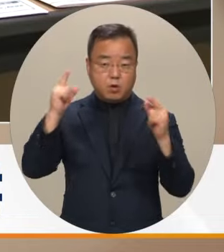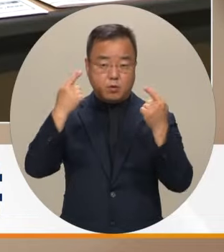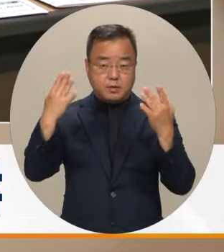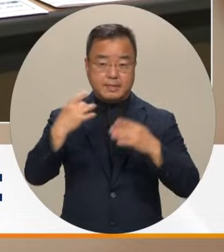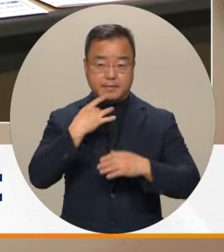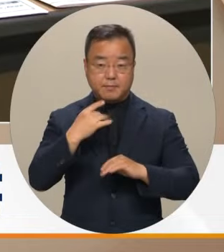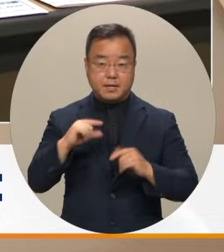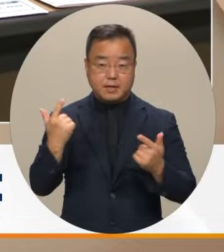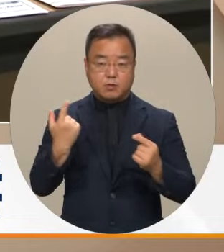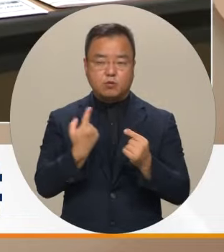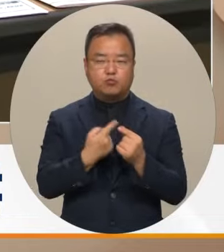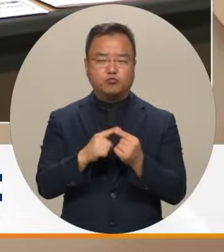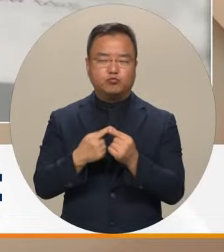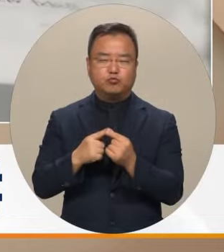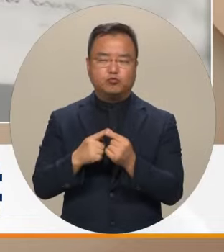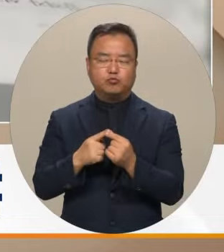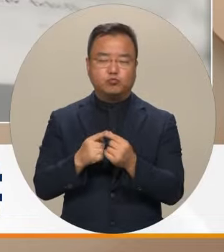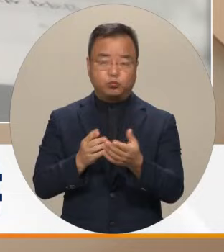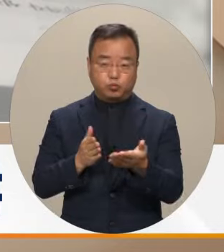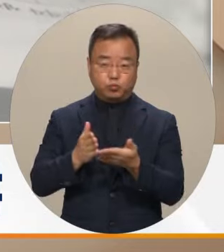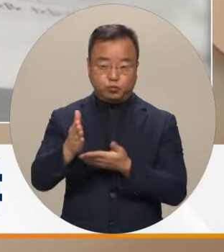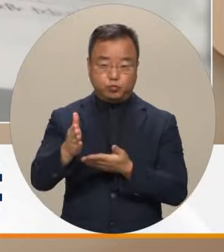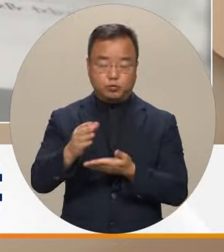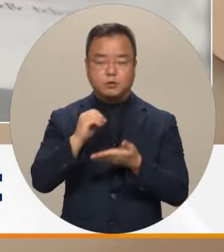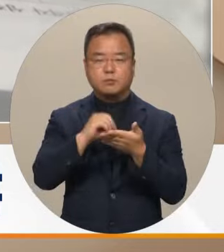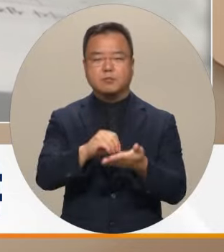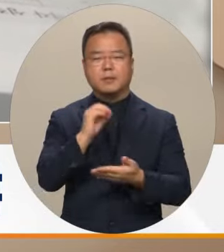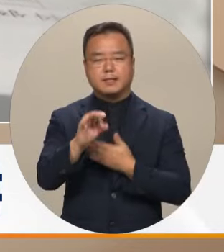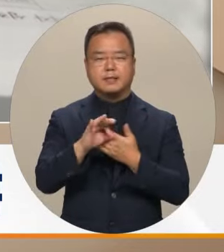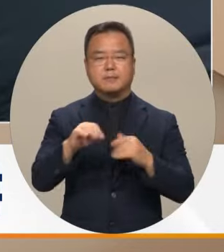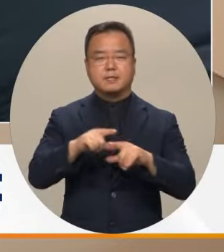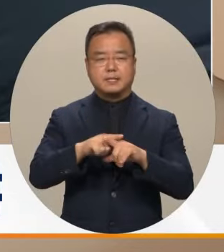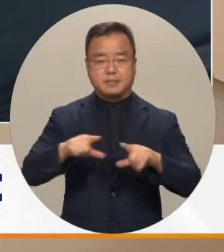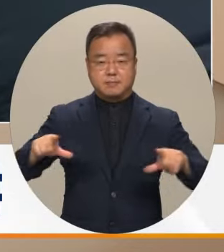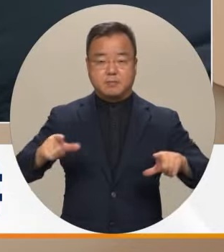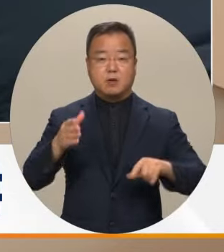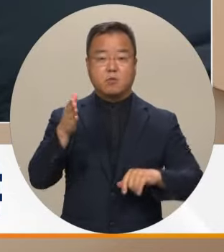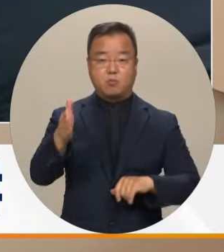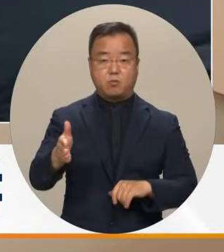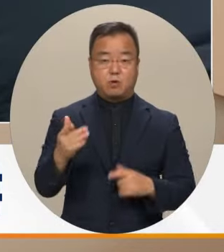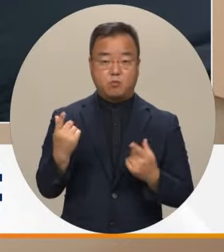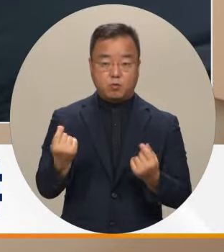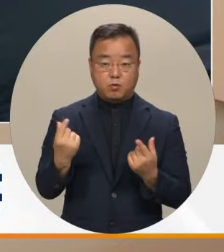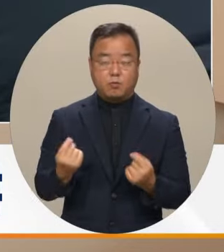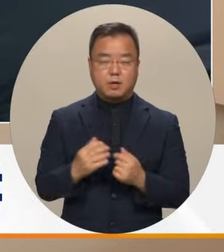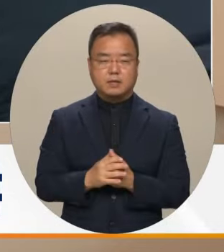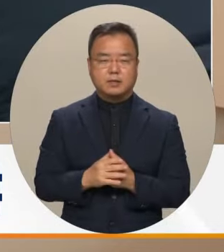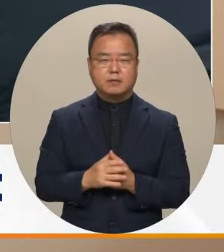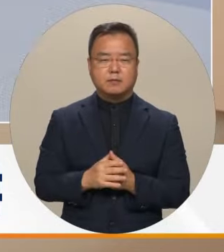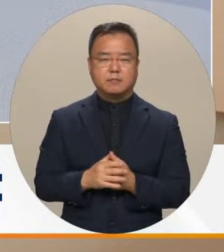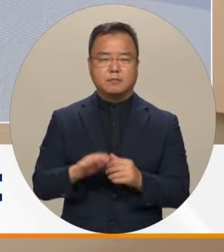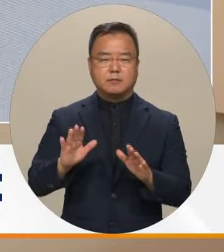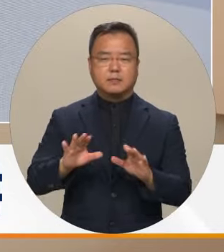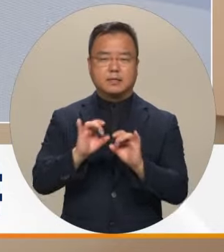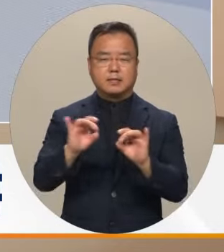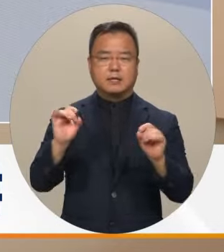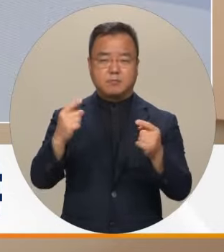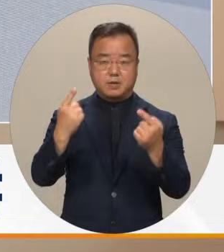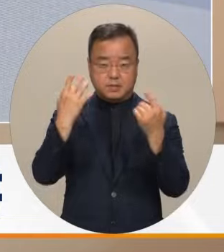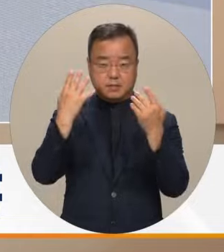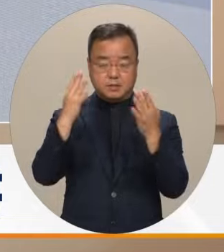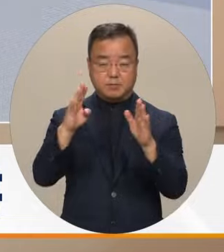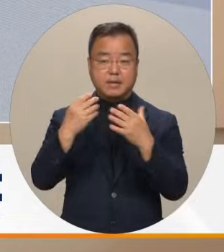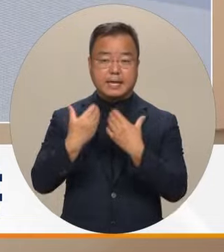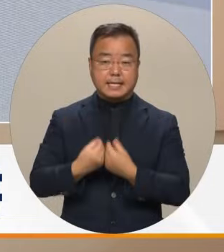만약 뭐 국어 국문 학과를 지원했다 그럼 국어 국무 학과는 가장 일반적인 학과들 있잖아요 이렇게 그 각 대학에 있는 예 면접